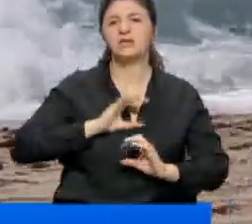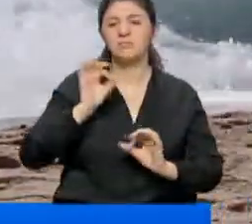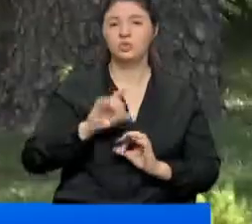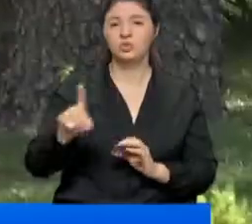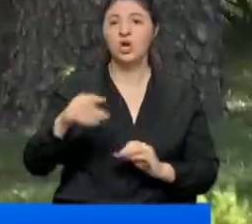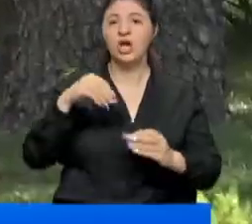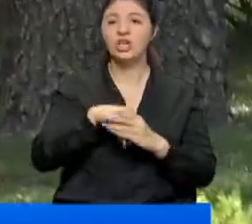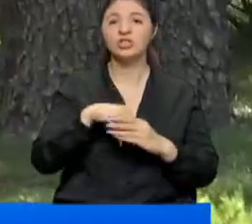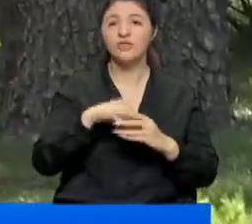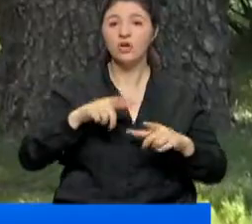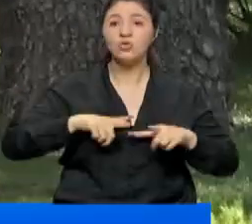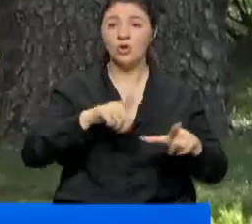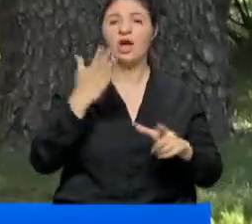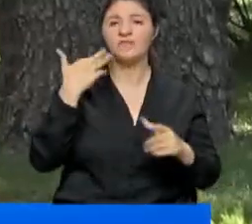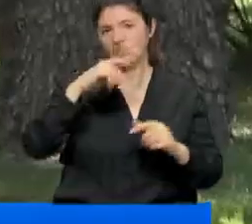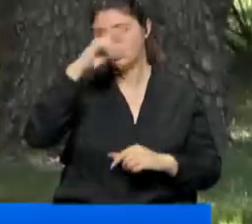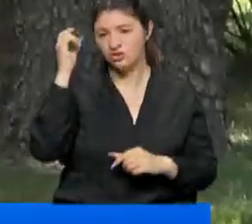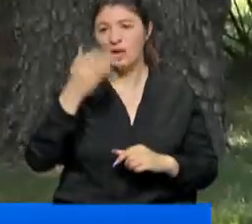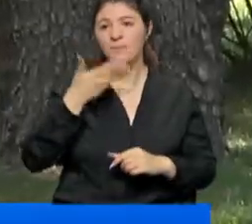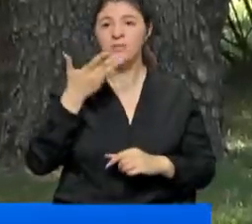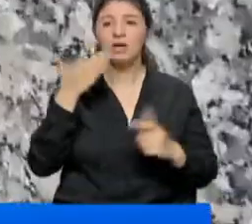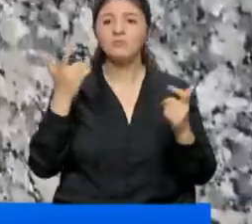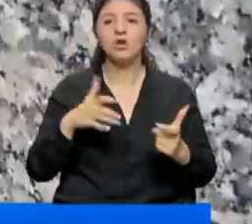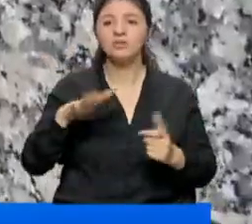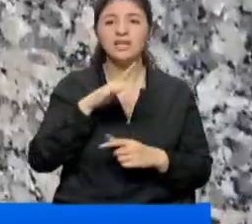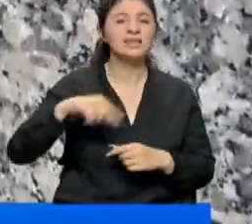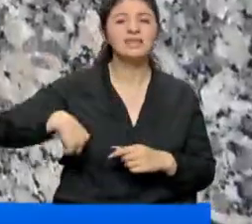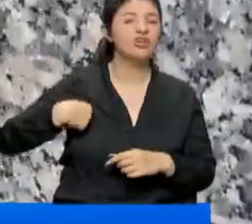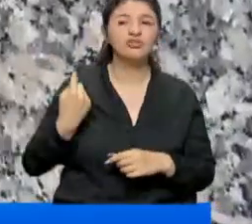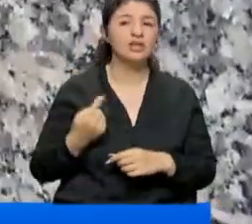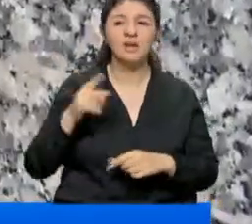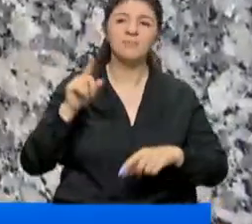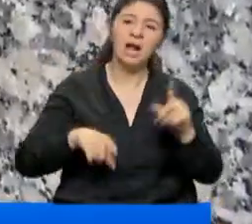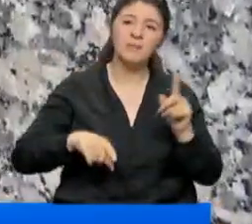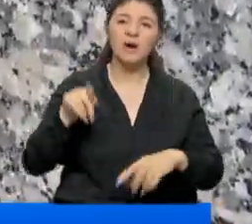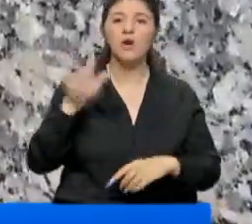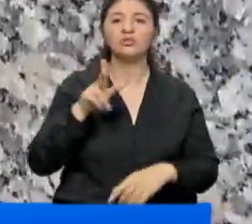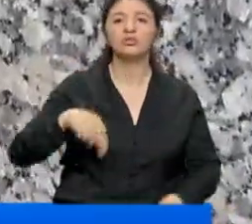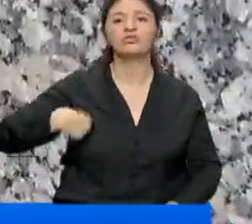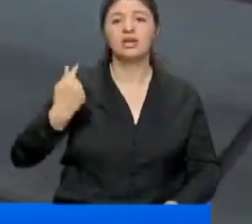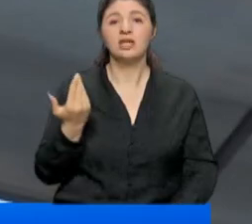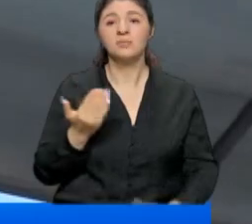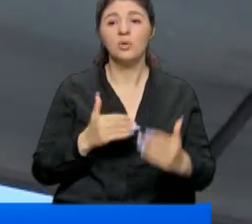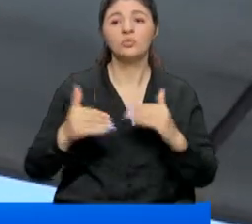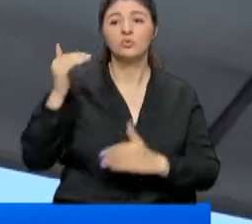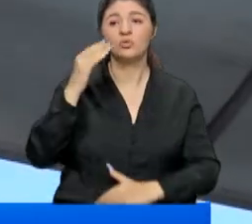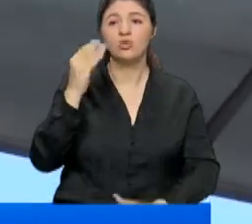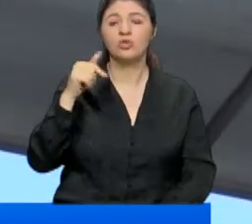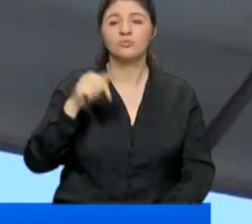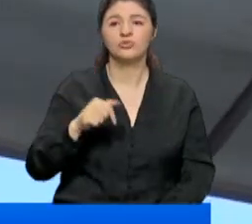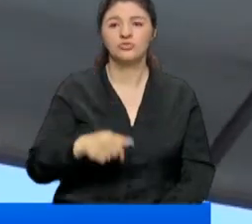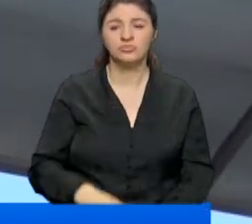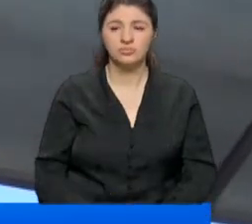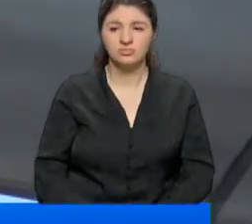etkisi altında iç kesimler ve doğuda da hava sıcak Marmara Bölgesi'nde termometre değerleri yer yer 30 derecenin dahil bu çıkacak